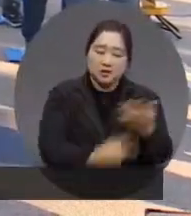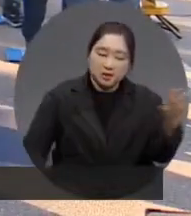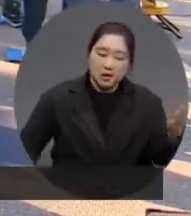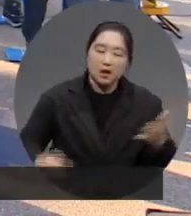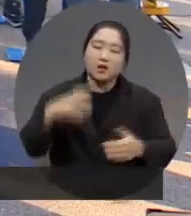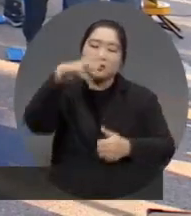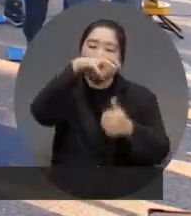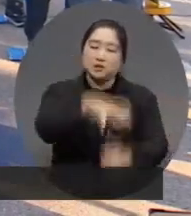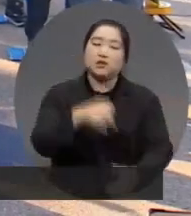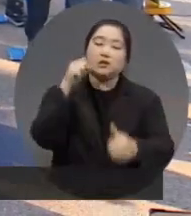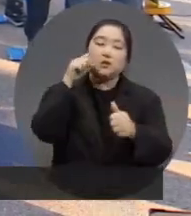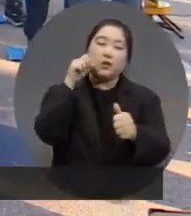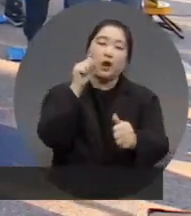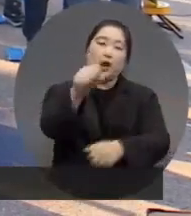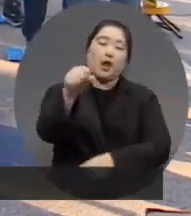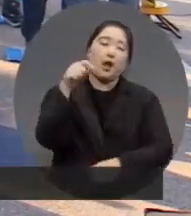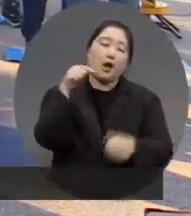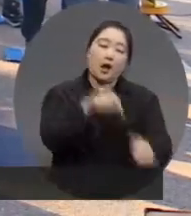기소하라!